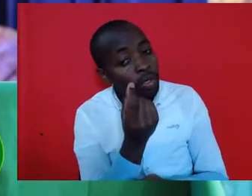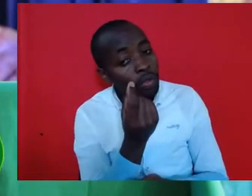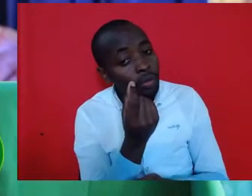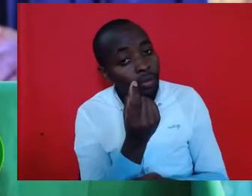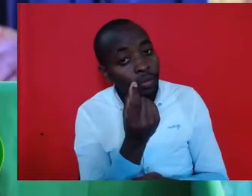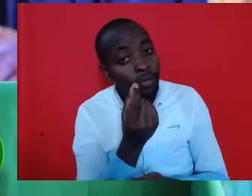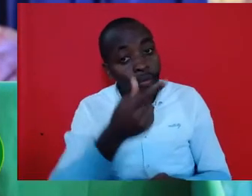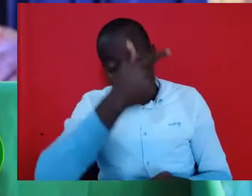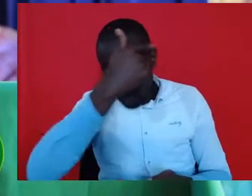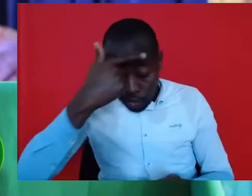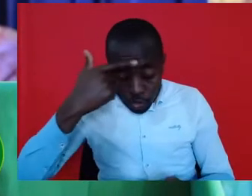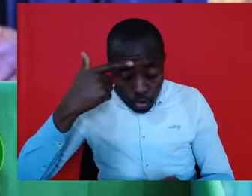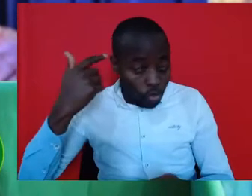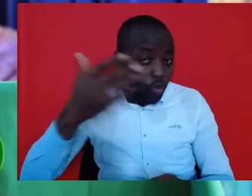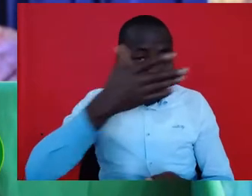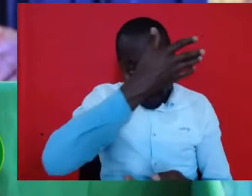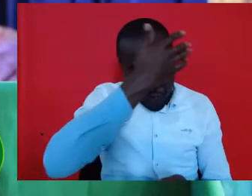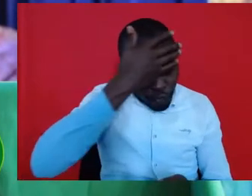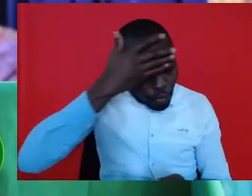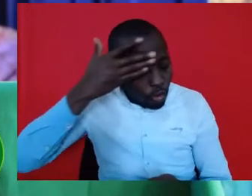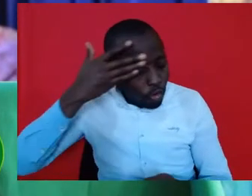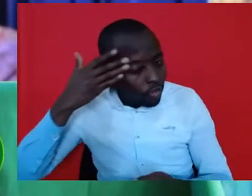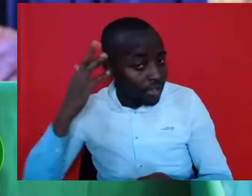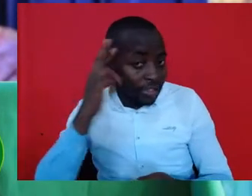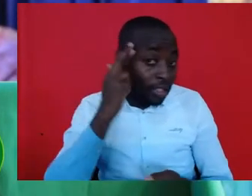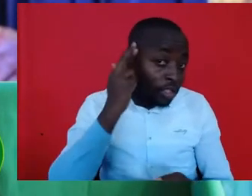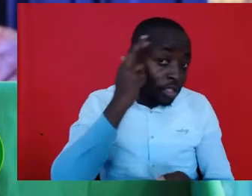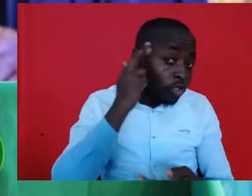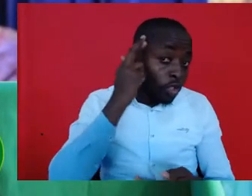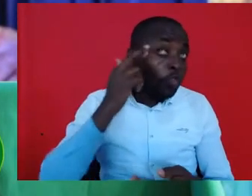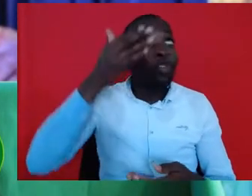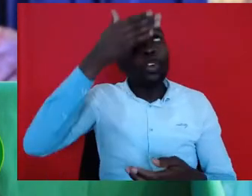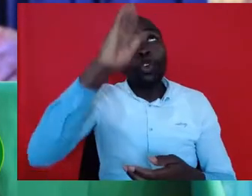Kwa sababu mmesahau mada na sababu ya mimi kuwaleta kutoka